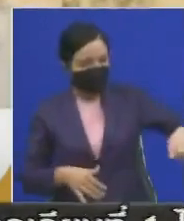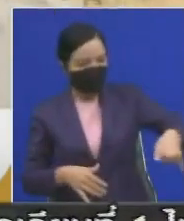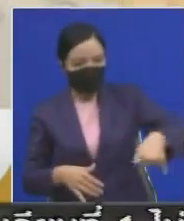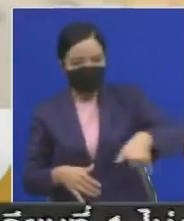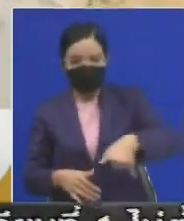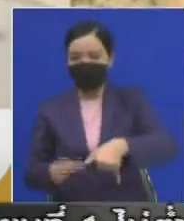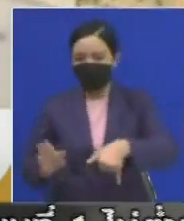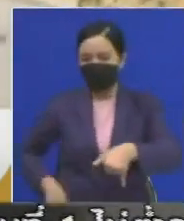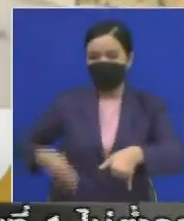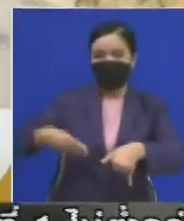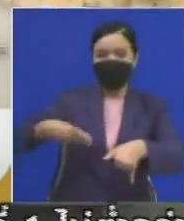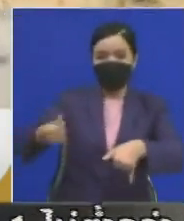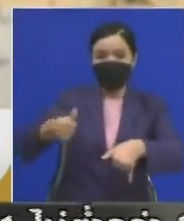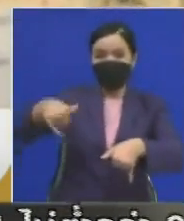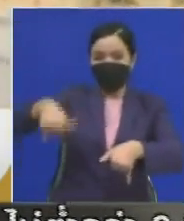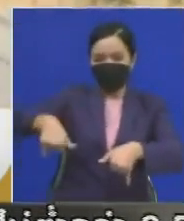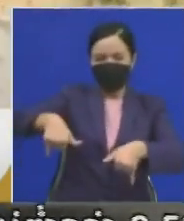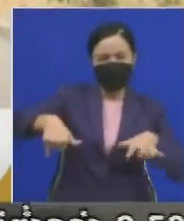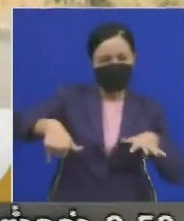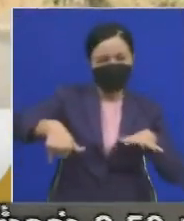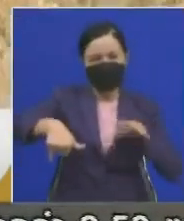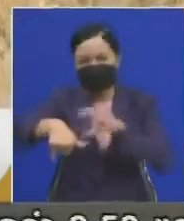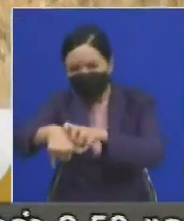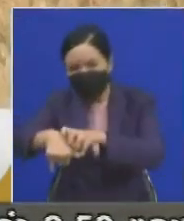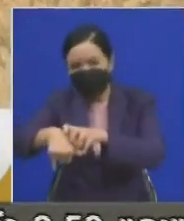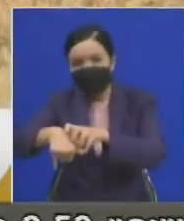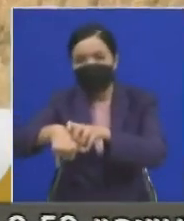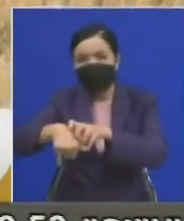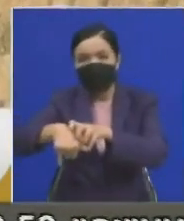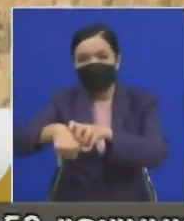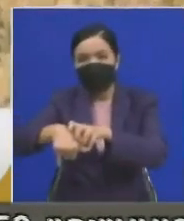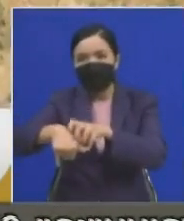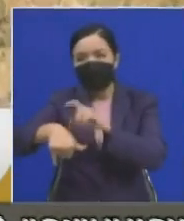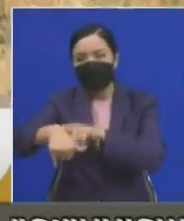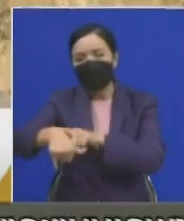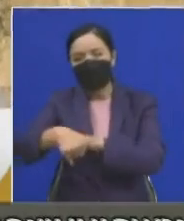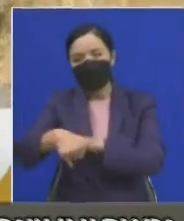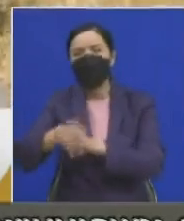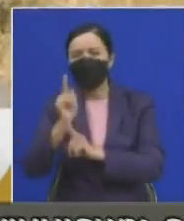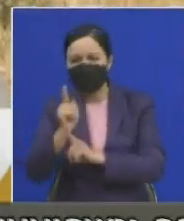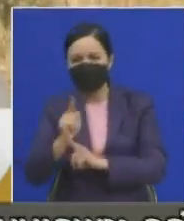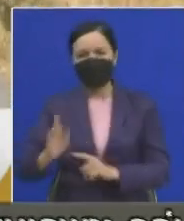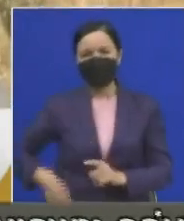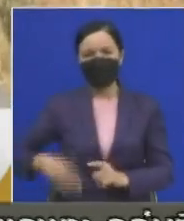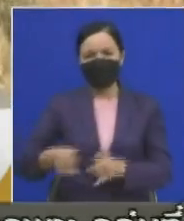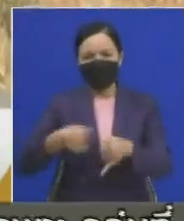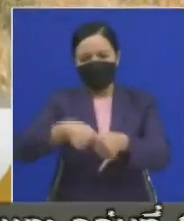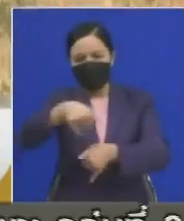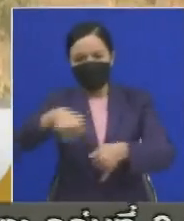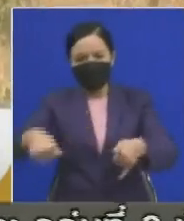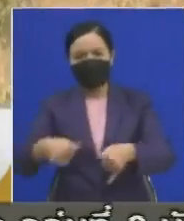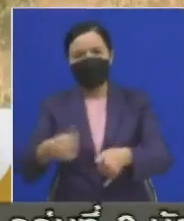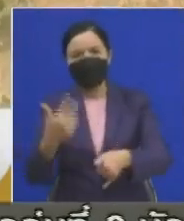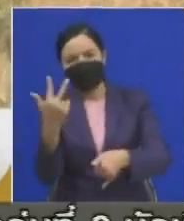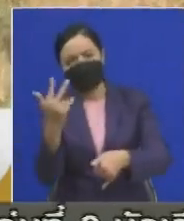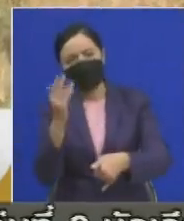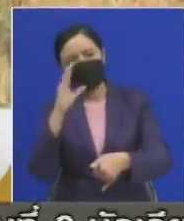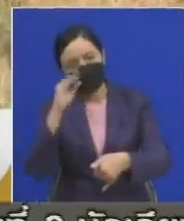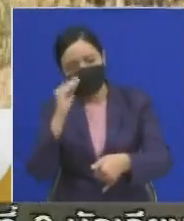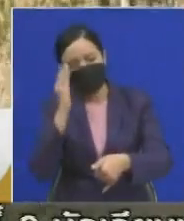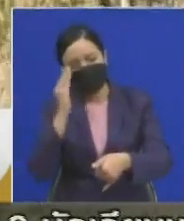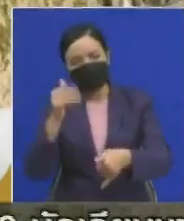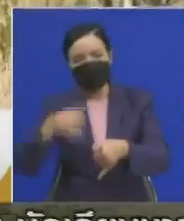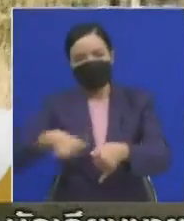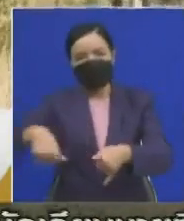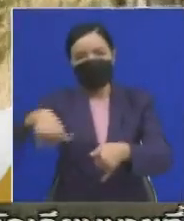เจริญ หางจากดานหใหขาแ้ง 4 กิโลสุนักศข้อหลายนอนลับ รวมกับตัวอนๆ รวม 3 ตัวอยู่บร